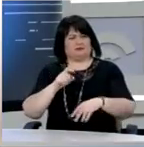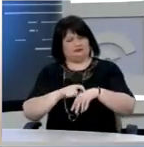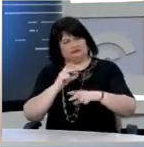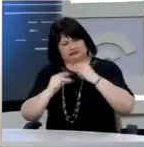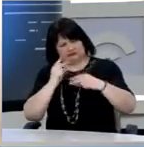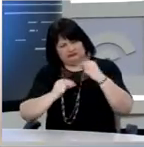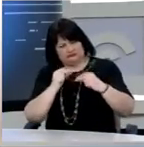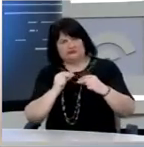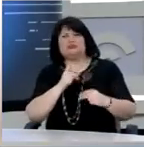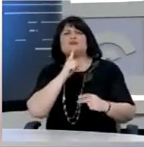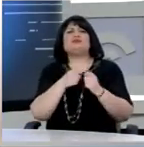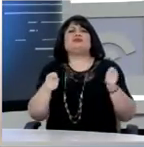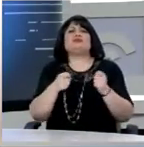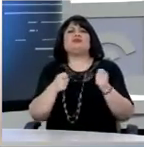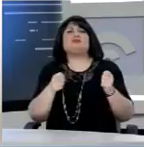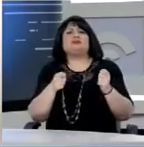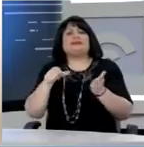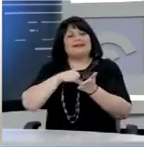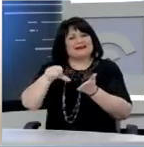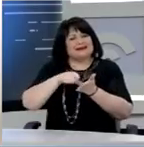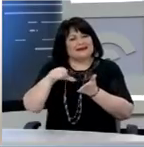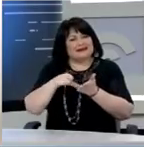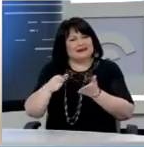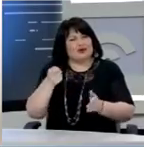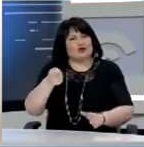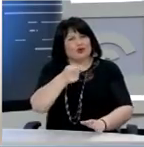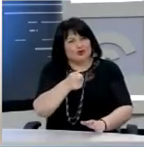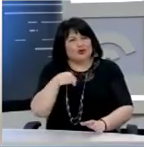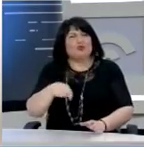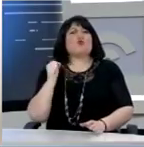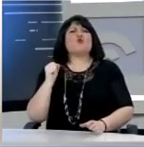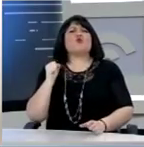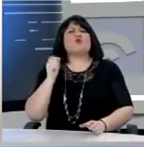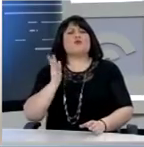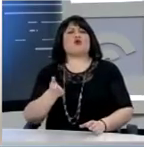μέτρα όπως οι υπεραποσβέσεις αποτελούν ισχυρότατο